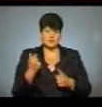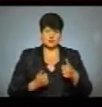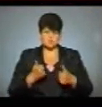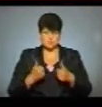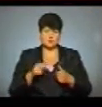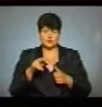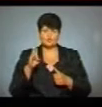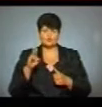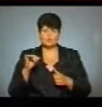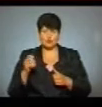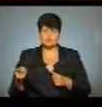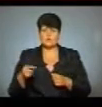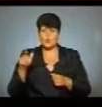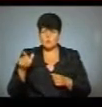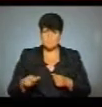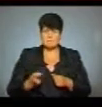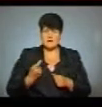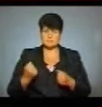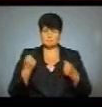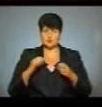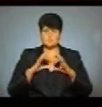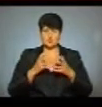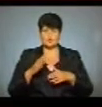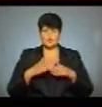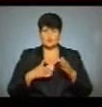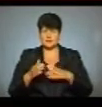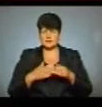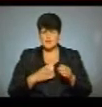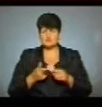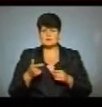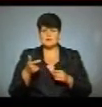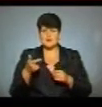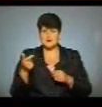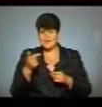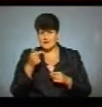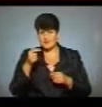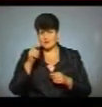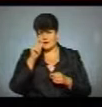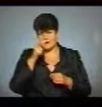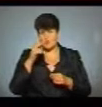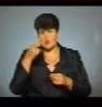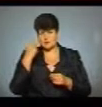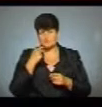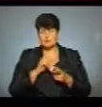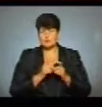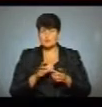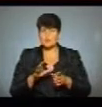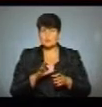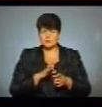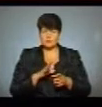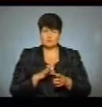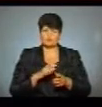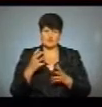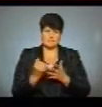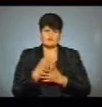Петро Шулько, тернополянин, майстер спорту міжнародного класу з греко-римської боротьби, був членом національної збірної України, вигравав